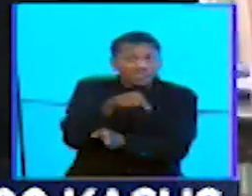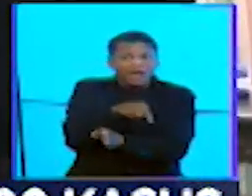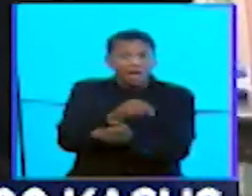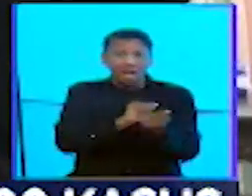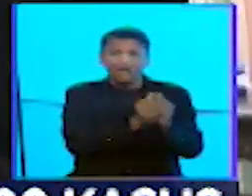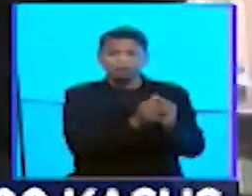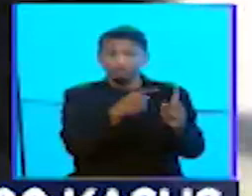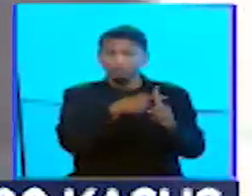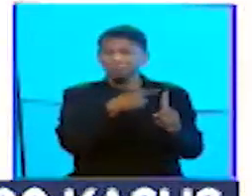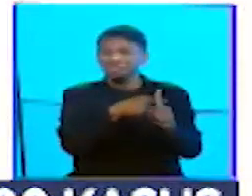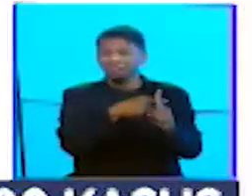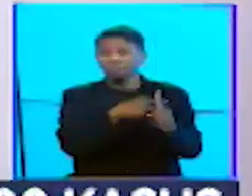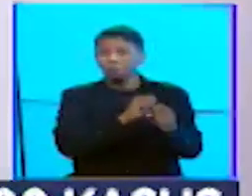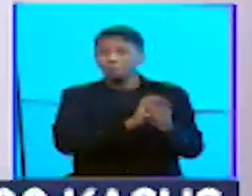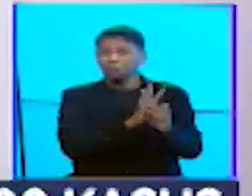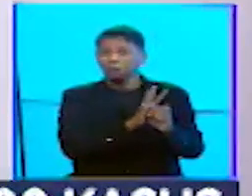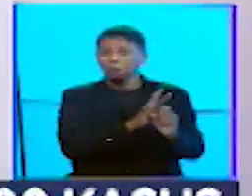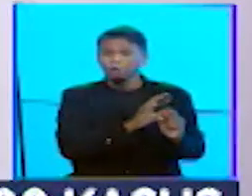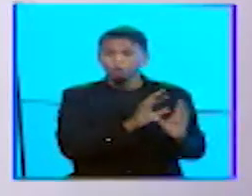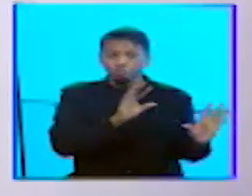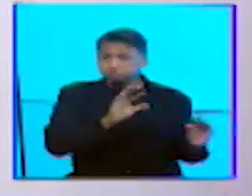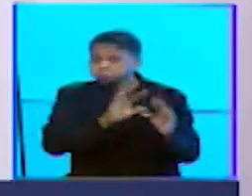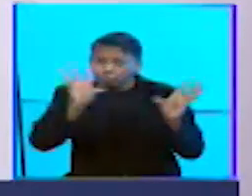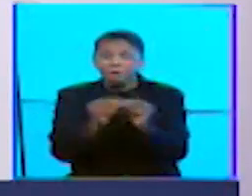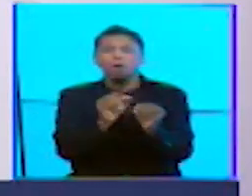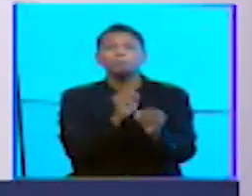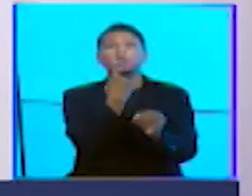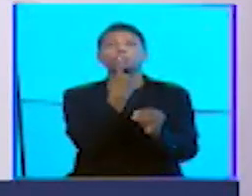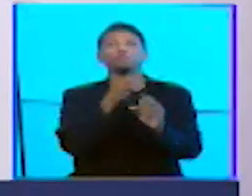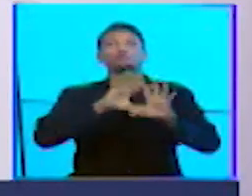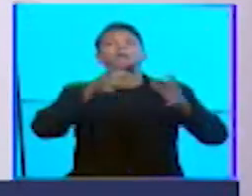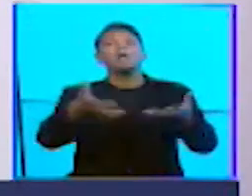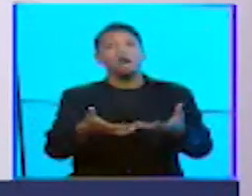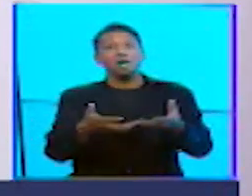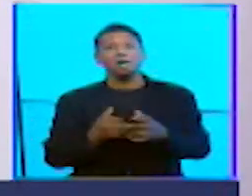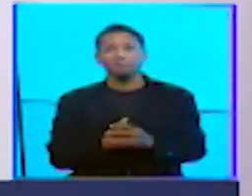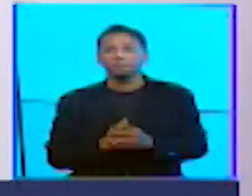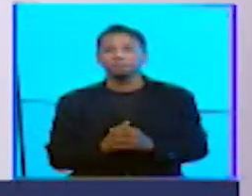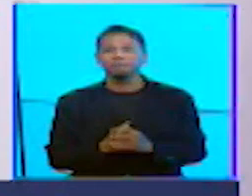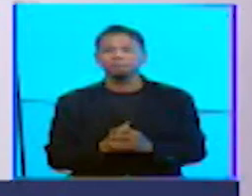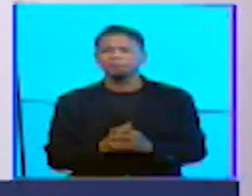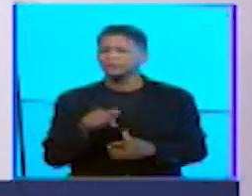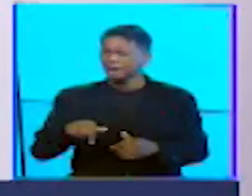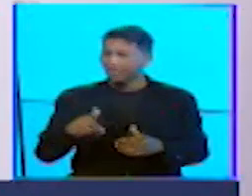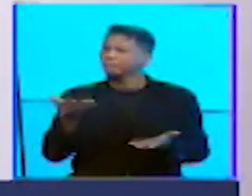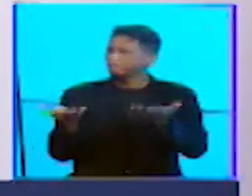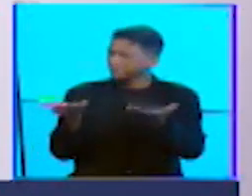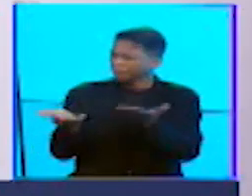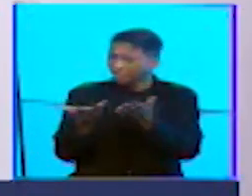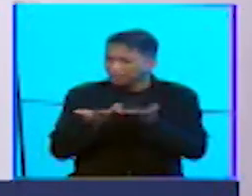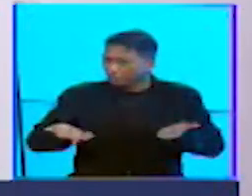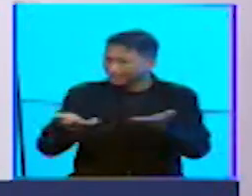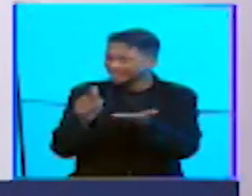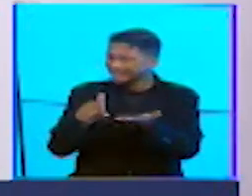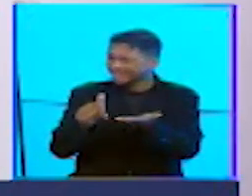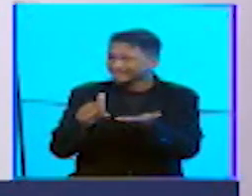tertinggi di dunia. Aspek ekonomi dan dinamika sosial, saya memutuskan untuk melanjutkan